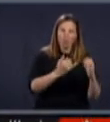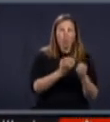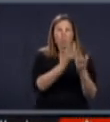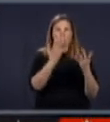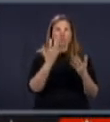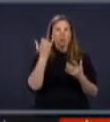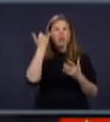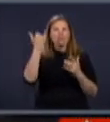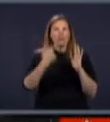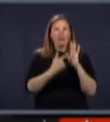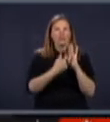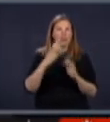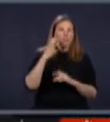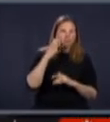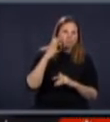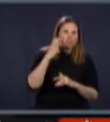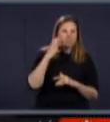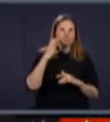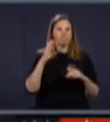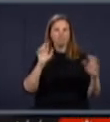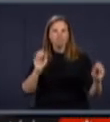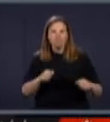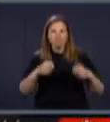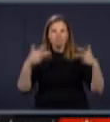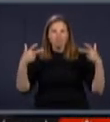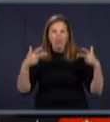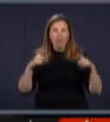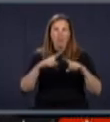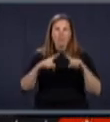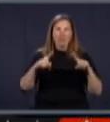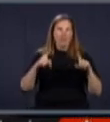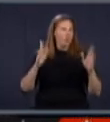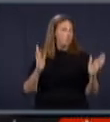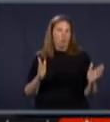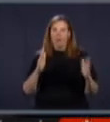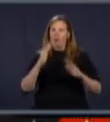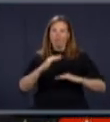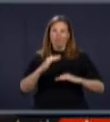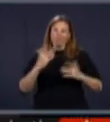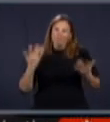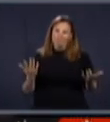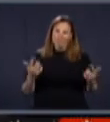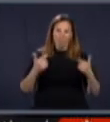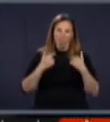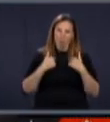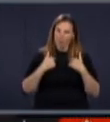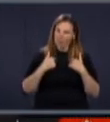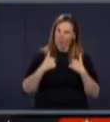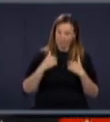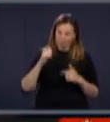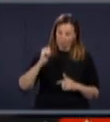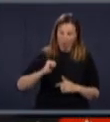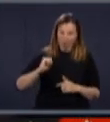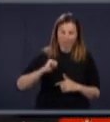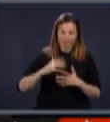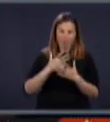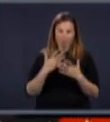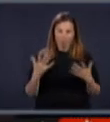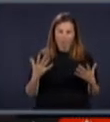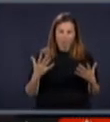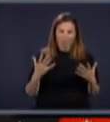les téléphones, les vidéoconférences, mais c'est pas idéal. Puis c'est pour ça que moi, je vais tout faire,